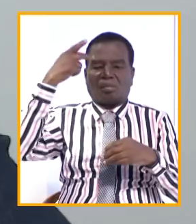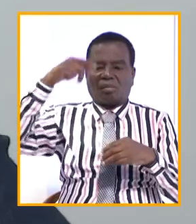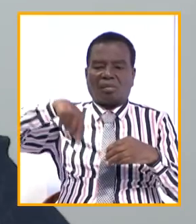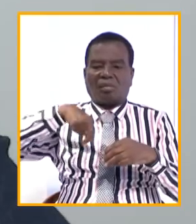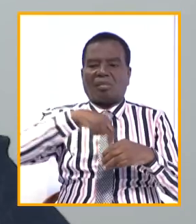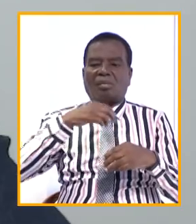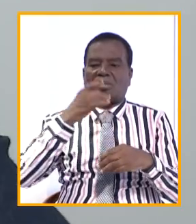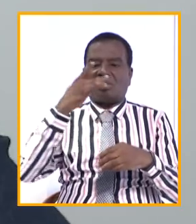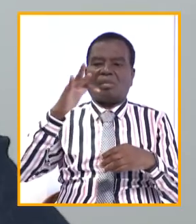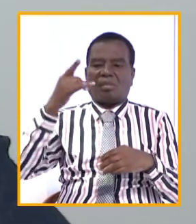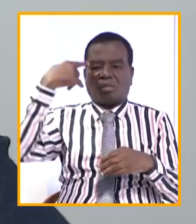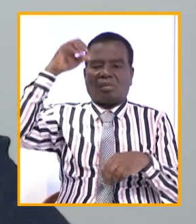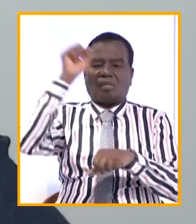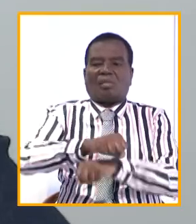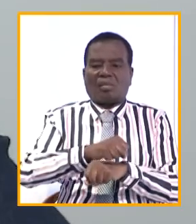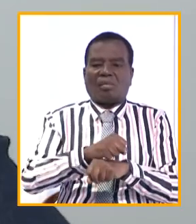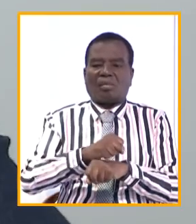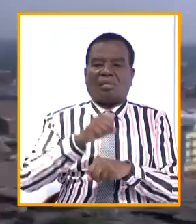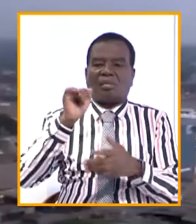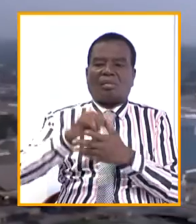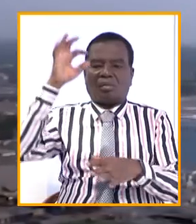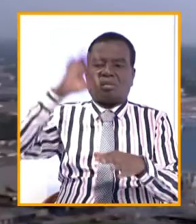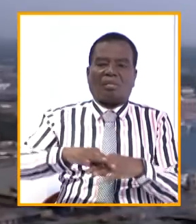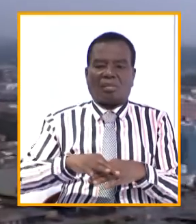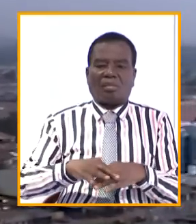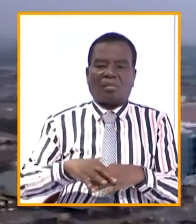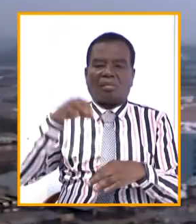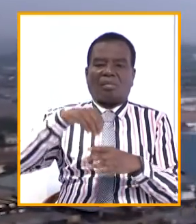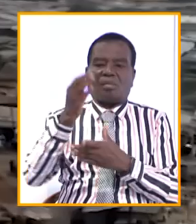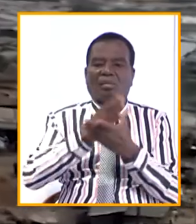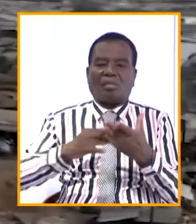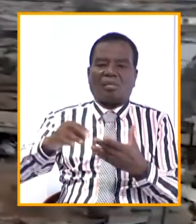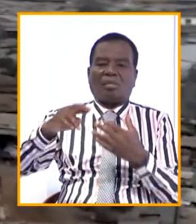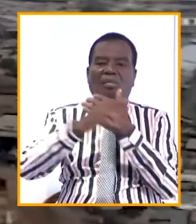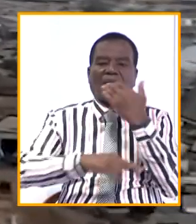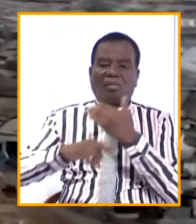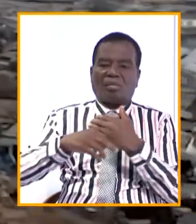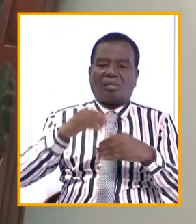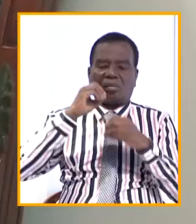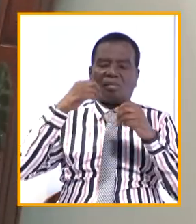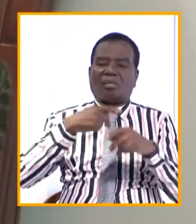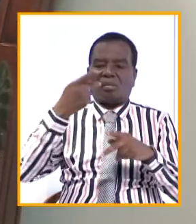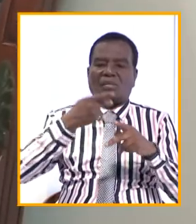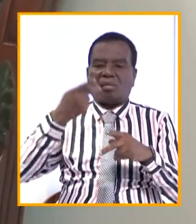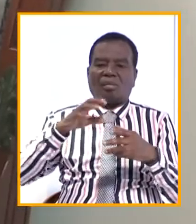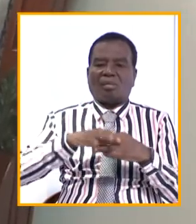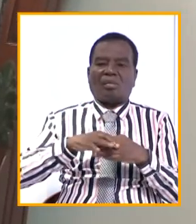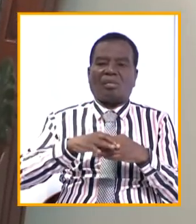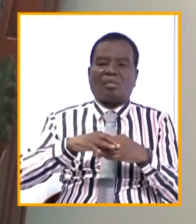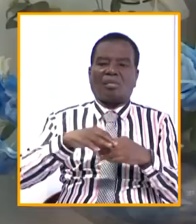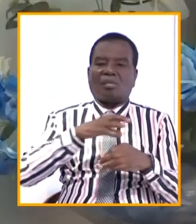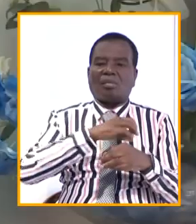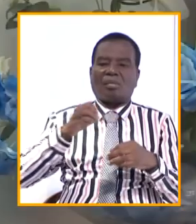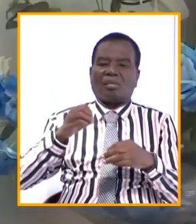de belles chances pour gagner vraiment ces élections. Dans certaines régions ou communes, on pourrait parler de duel